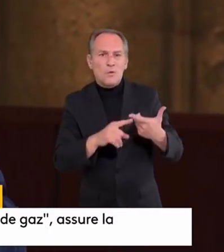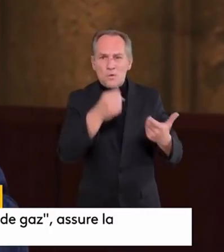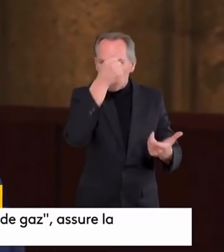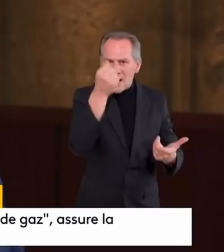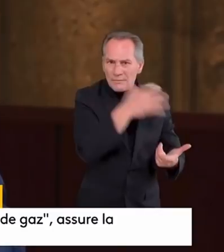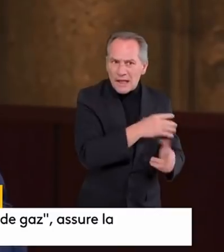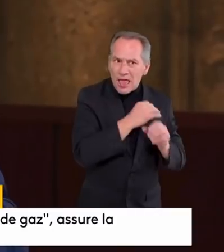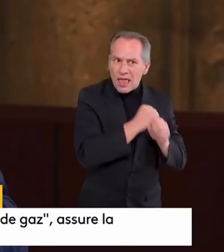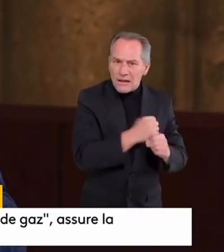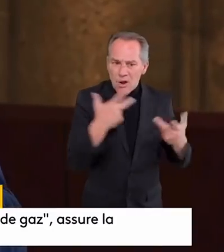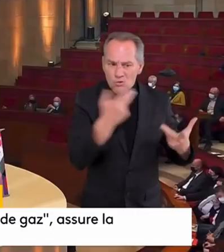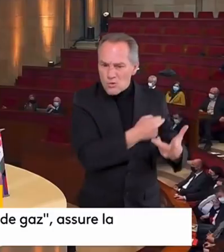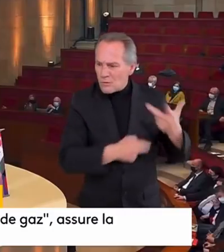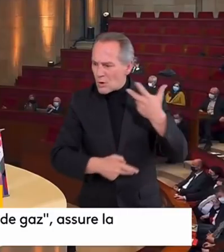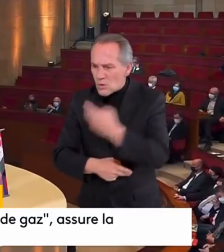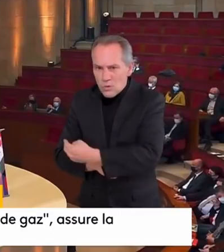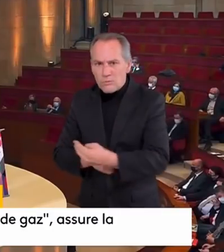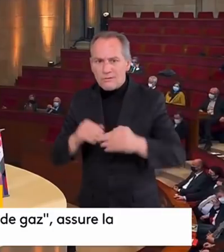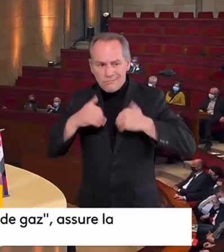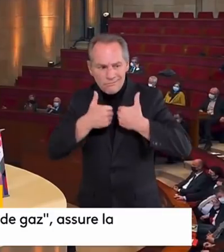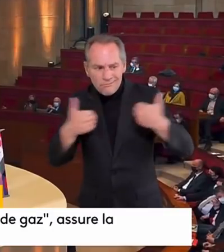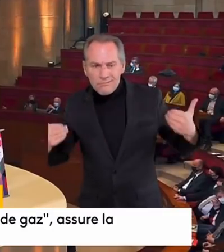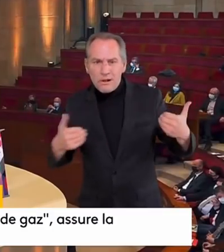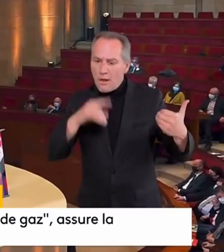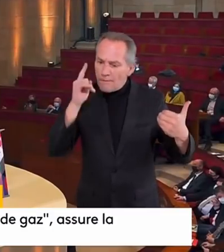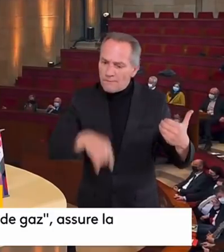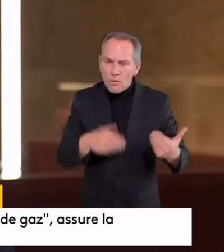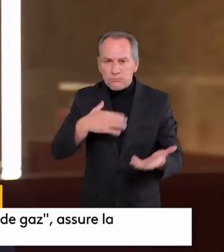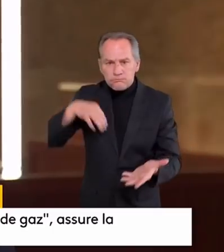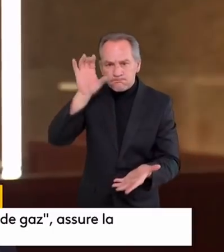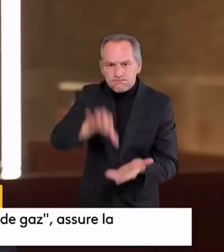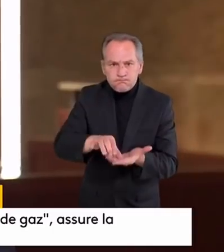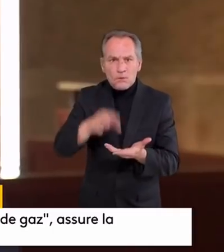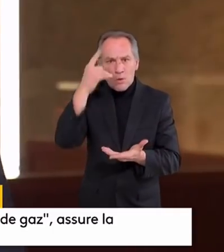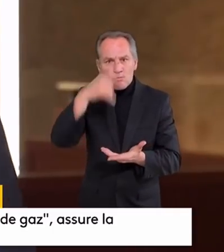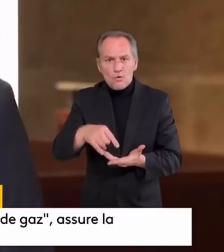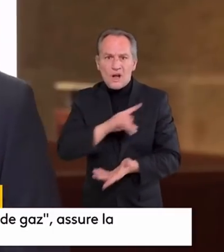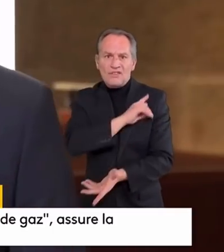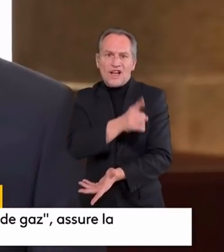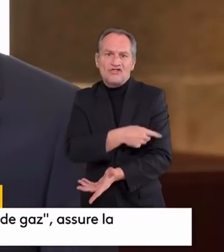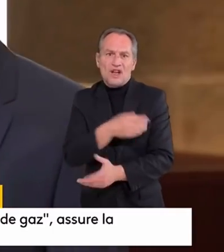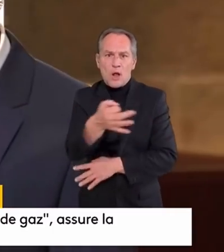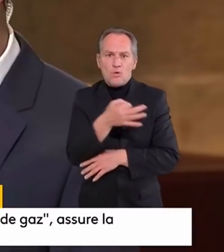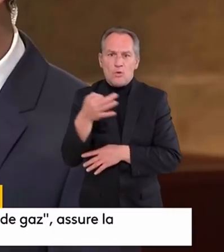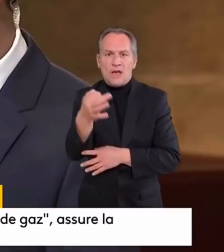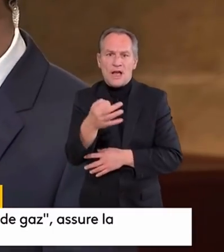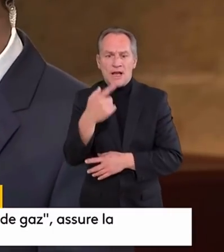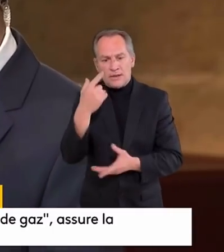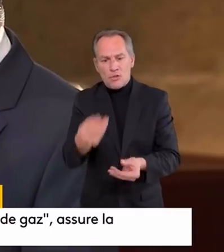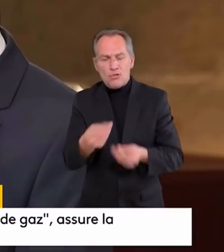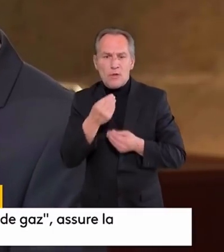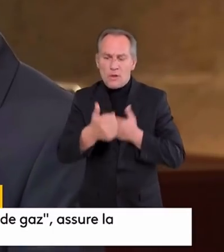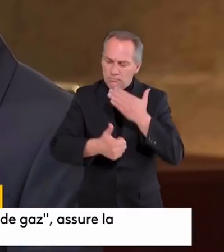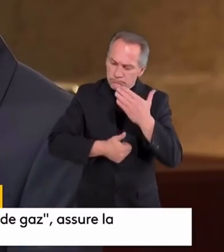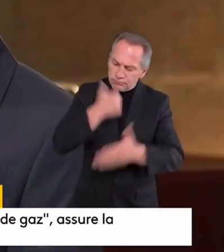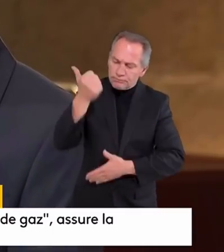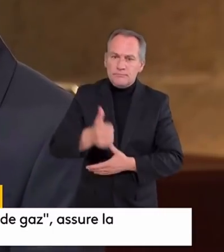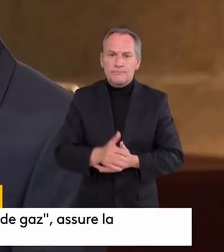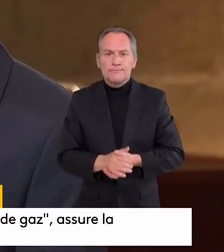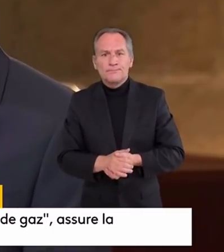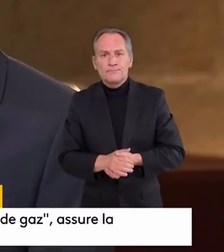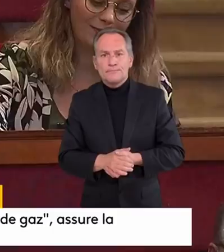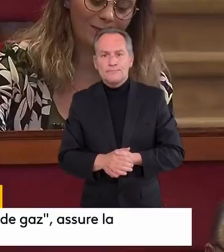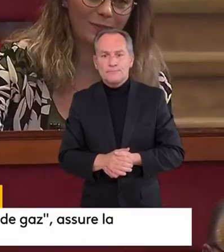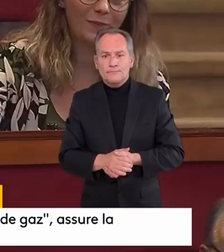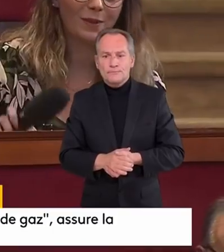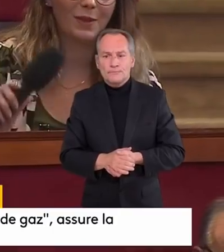américain, oui, il faut investir dans l'énergie nucléaire. Et en matière de transition, merci à Fabien Roussel, en matière de transition et de transition juste, Manon Pisani